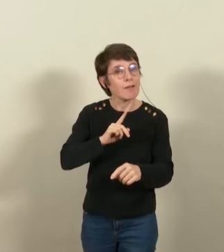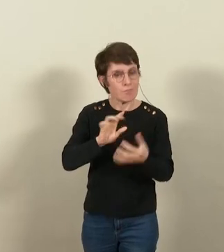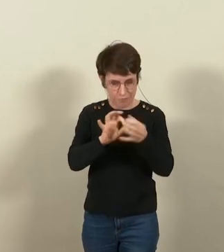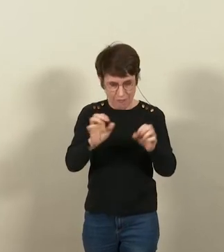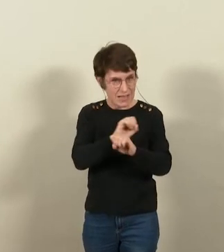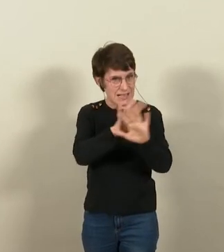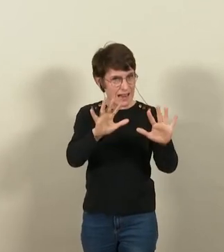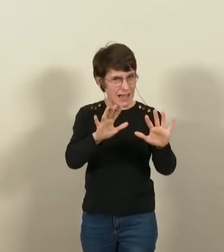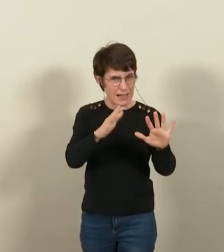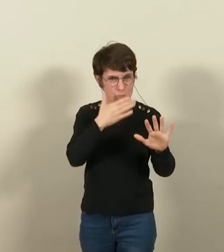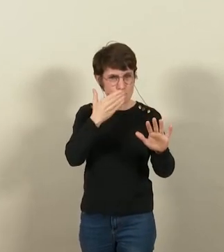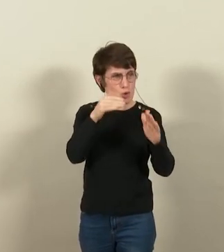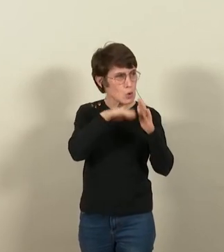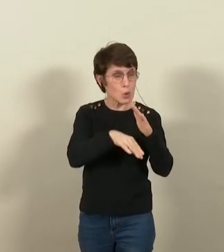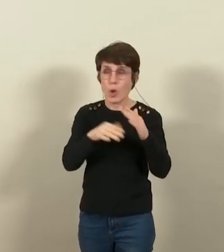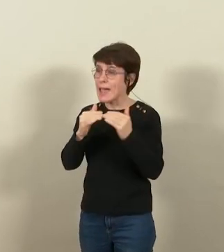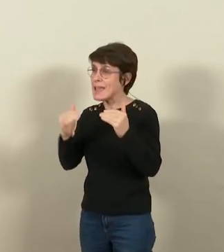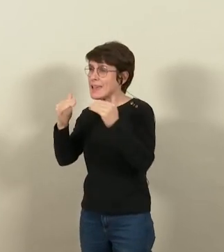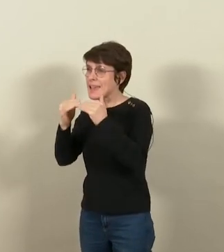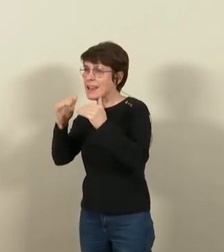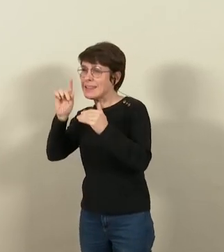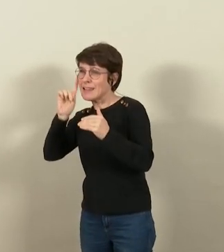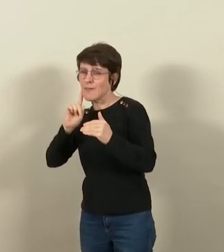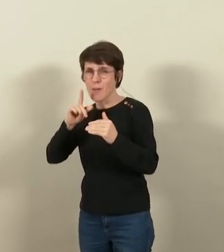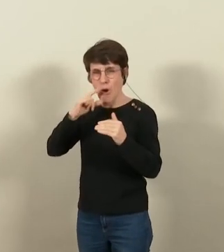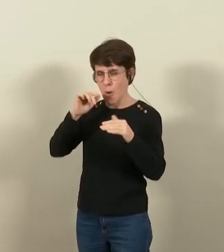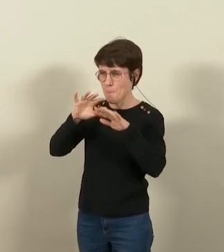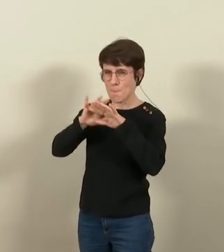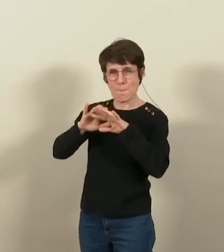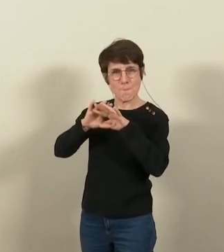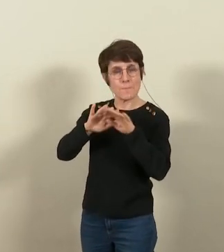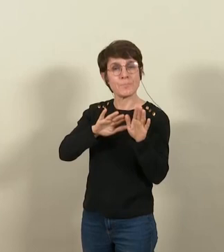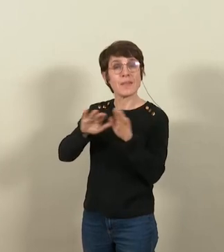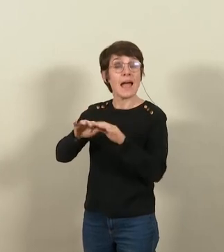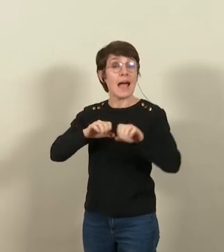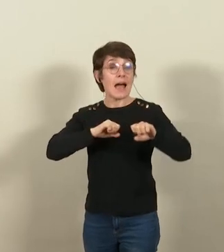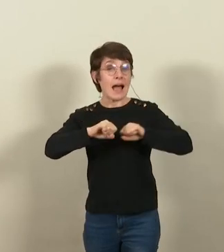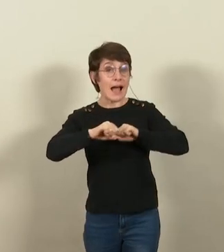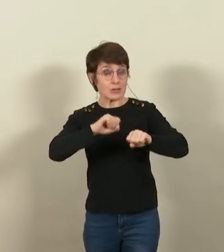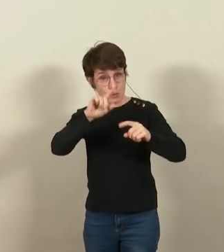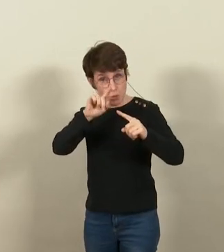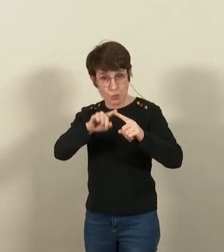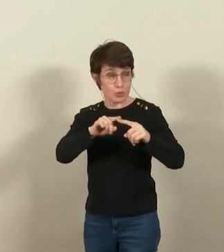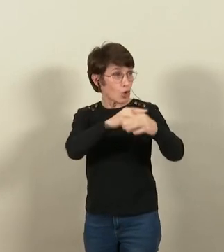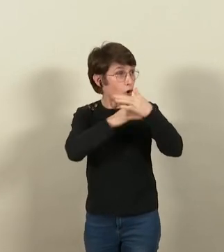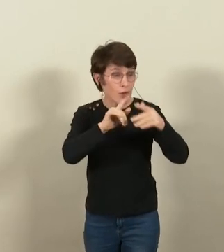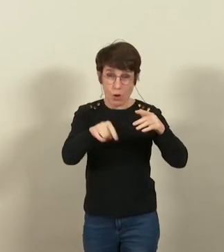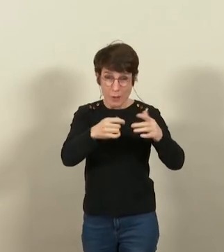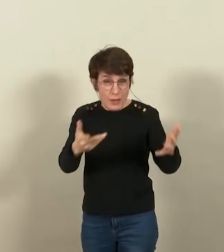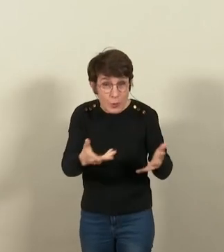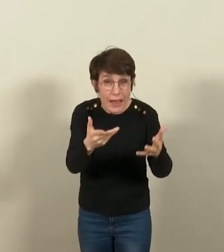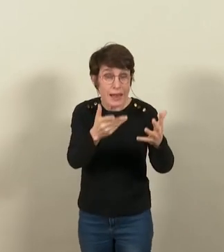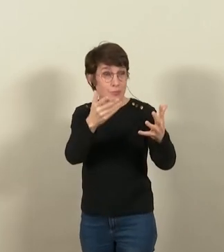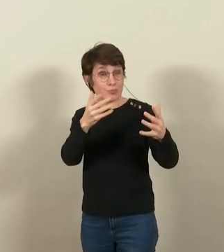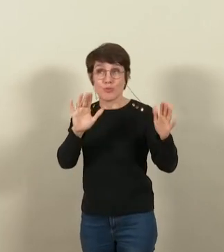que l'égalité entre les femmes et les hommes action visant à utiliser et valoriser l'environnement naturel